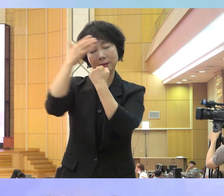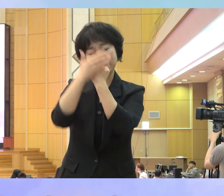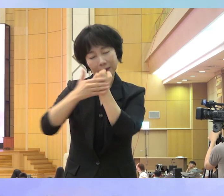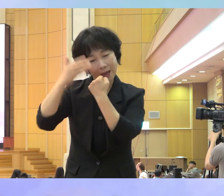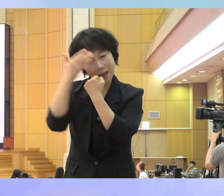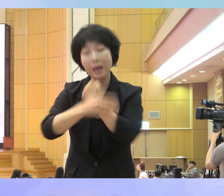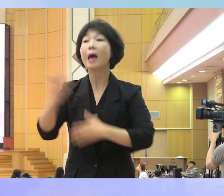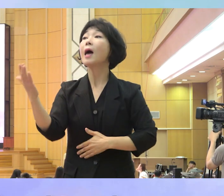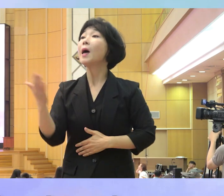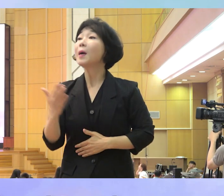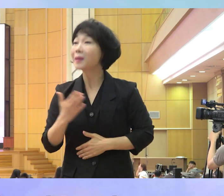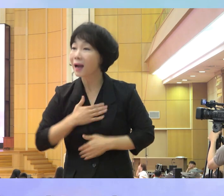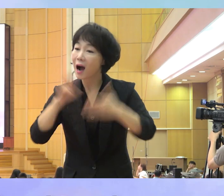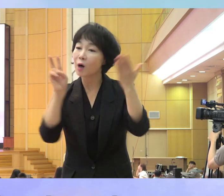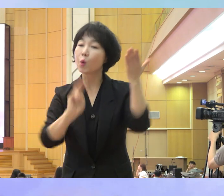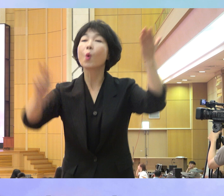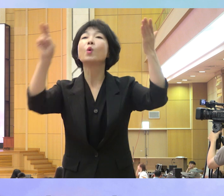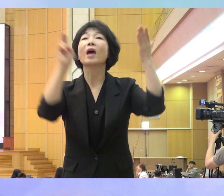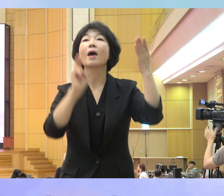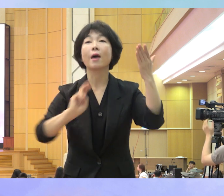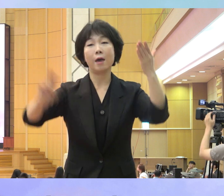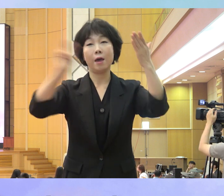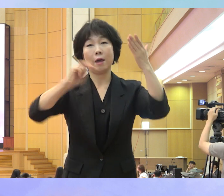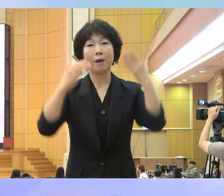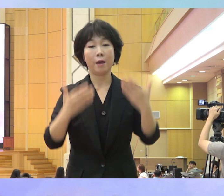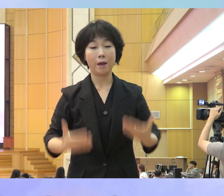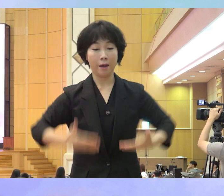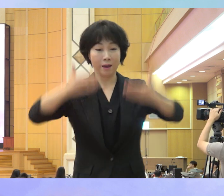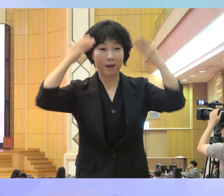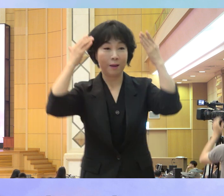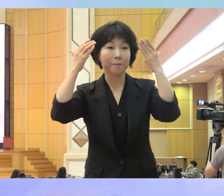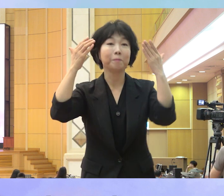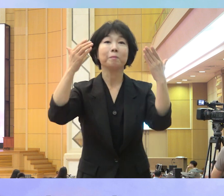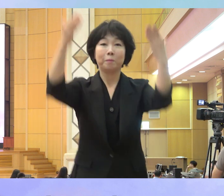아버지 은혜 내가 노래해.